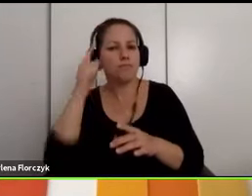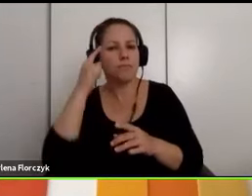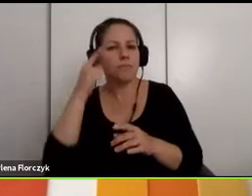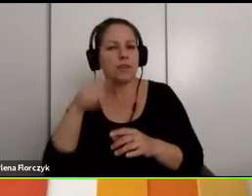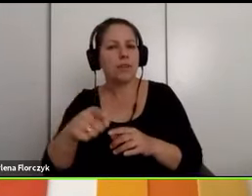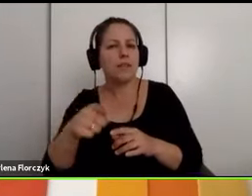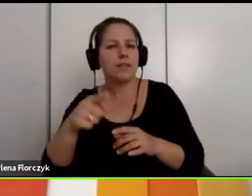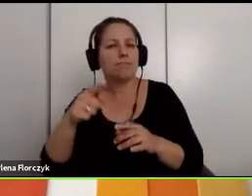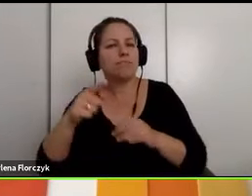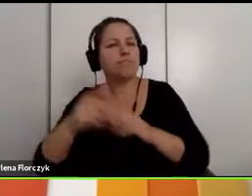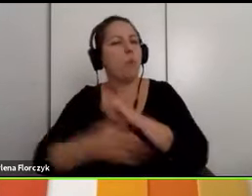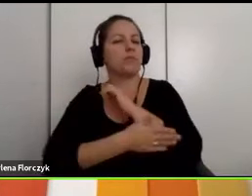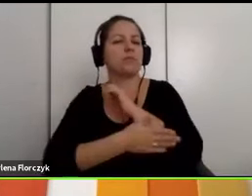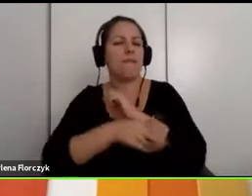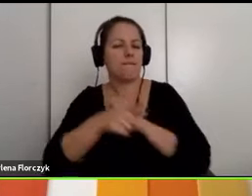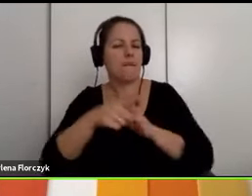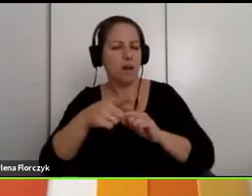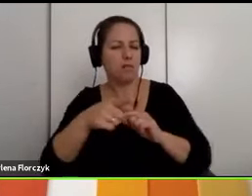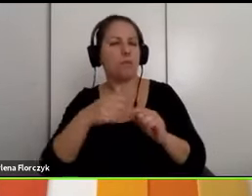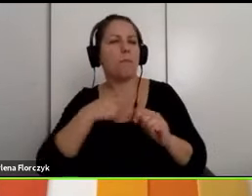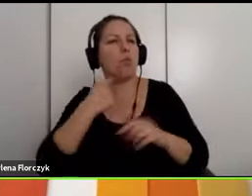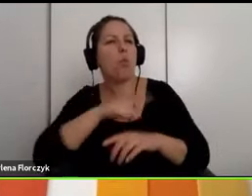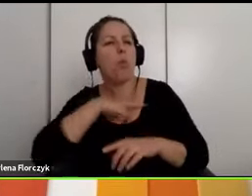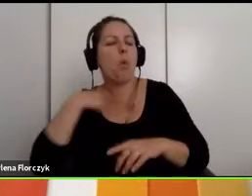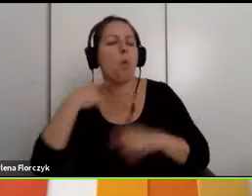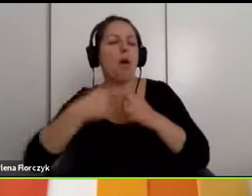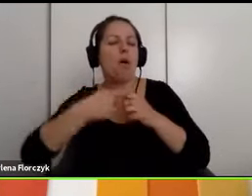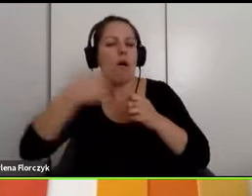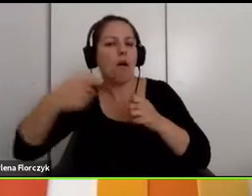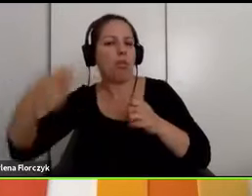tak długoterminowo.